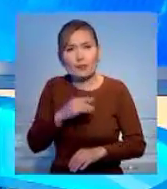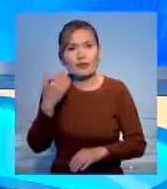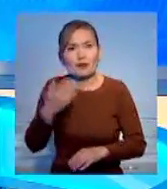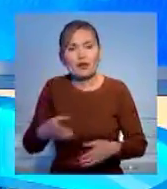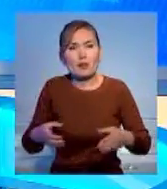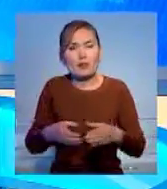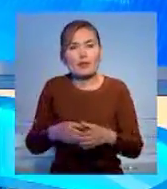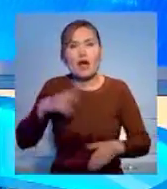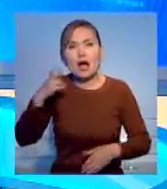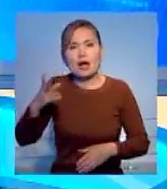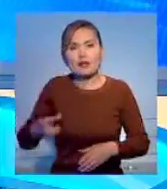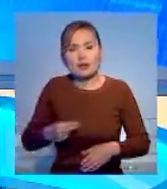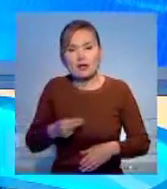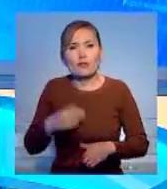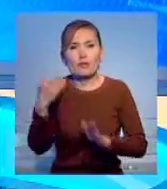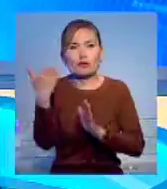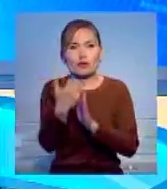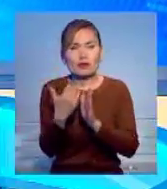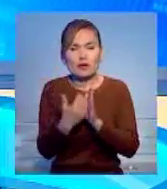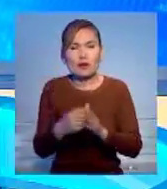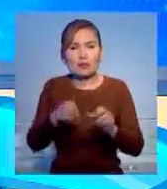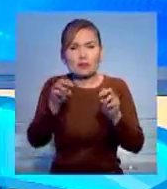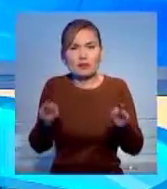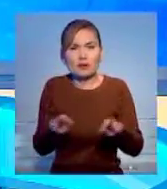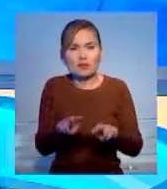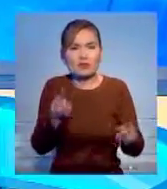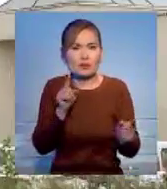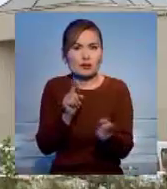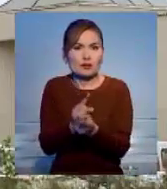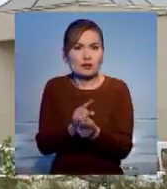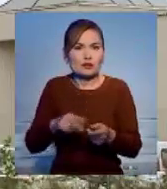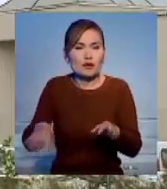делегаттар латвиялық стартапшылармен арнайы кездесті.